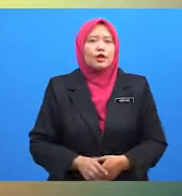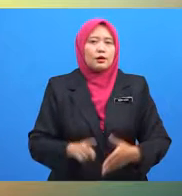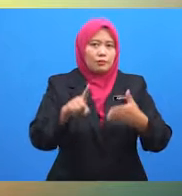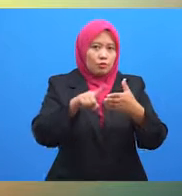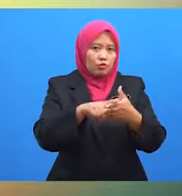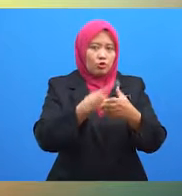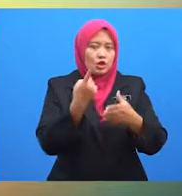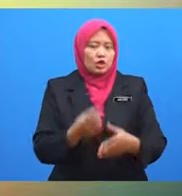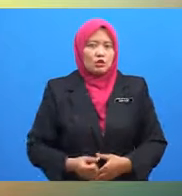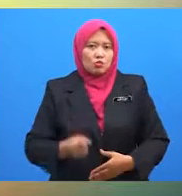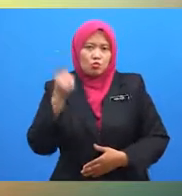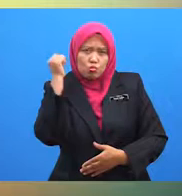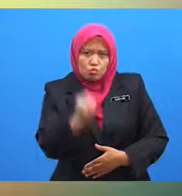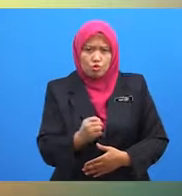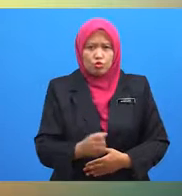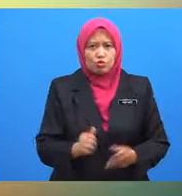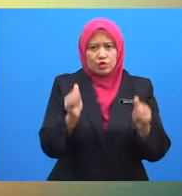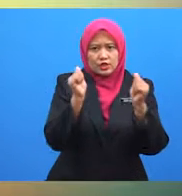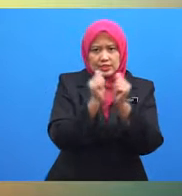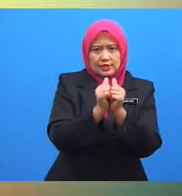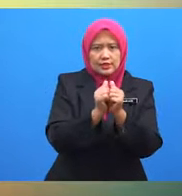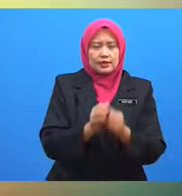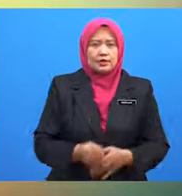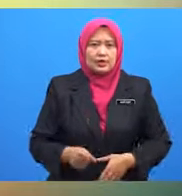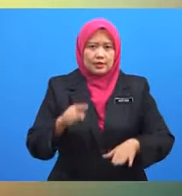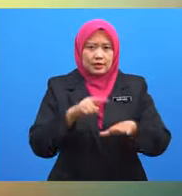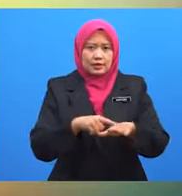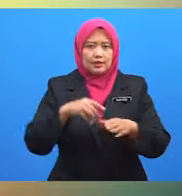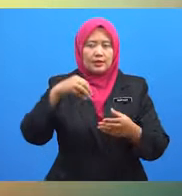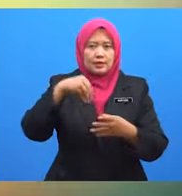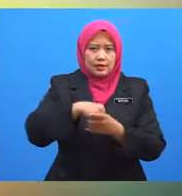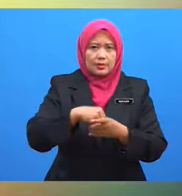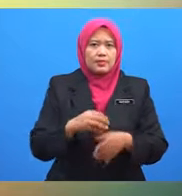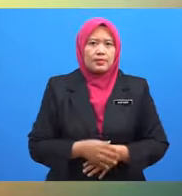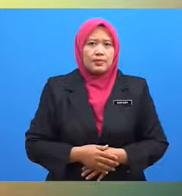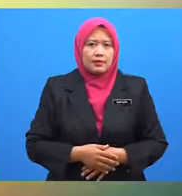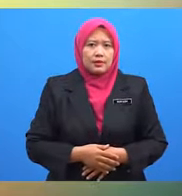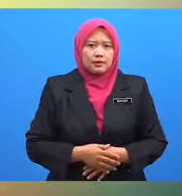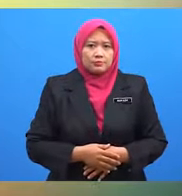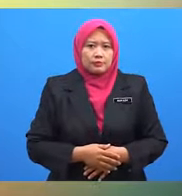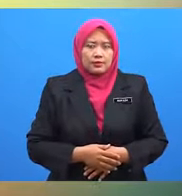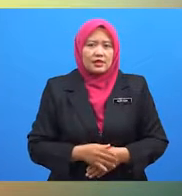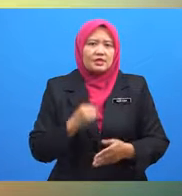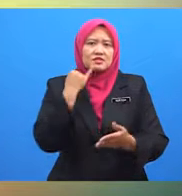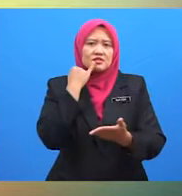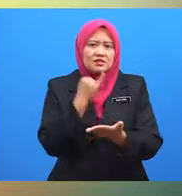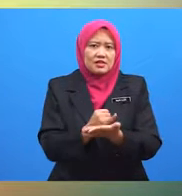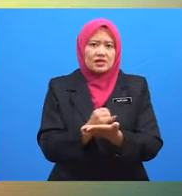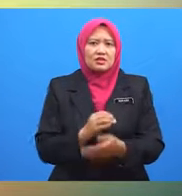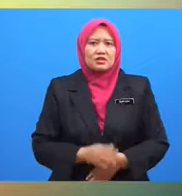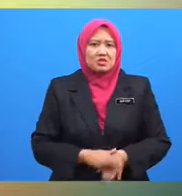bulan, bunuh, dengan, di dalam, durhaka,